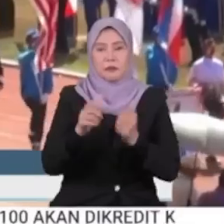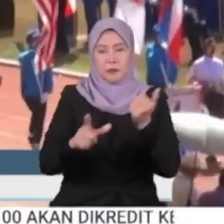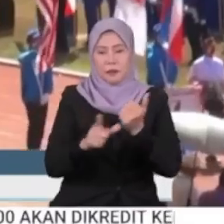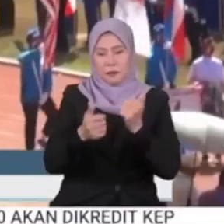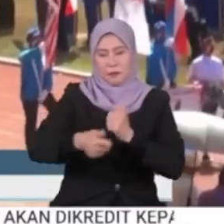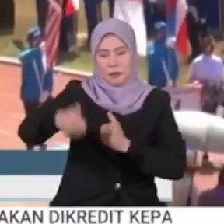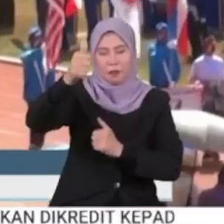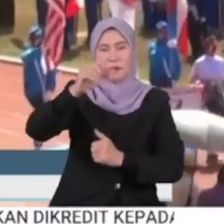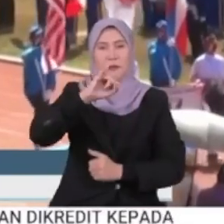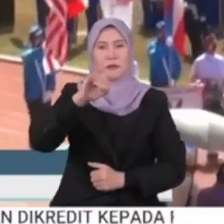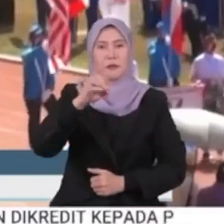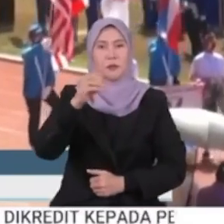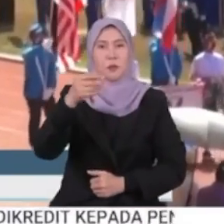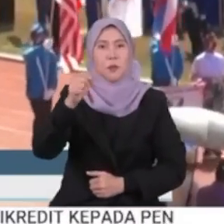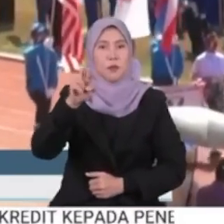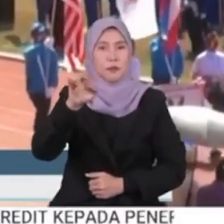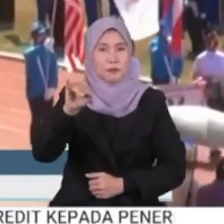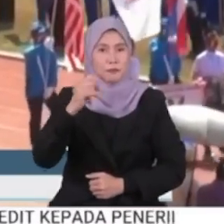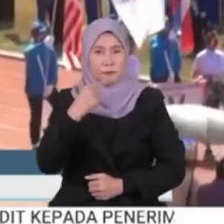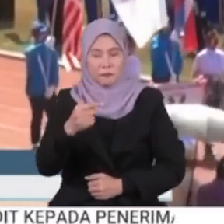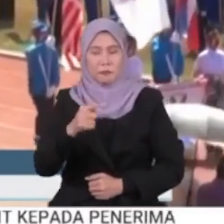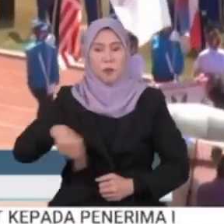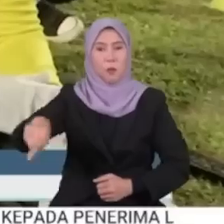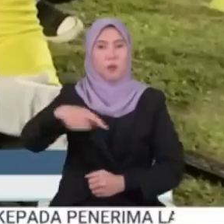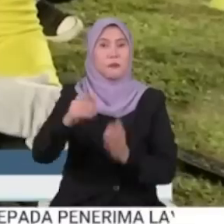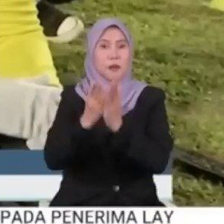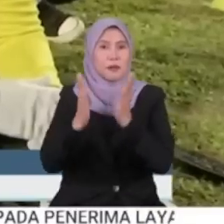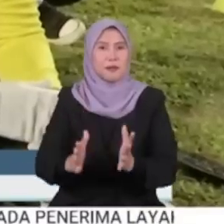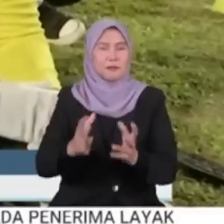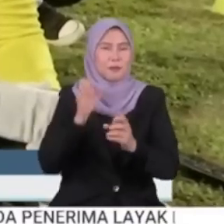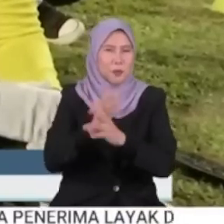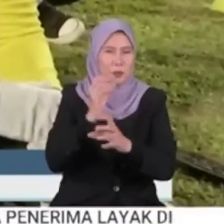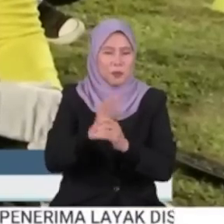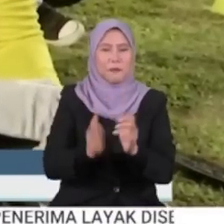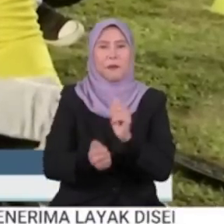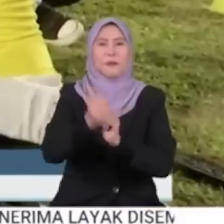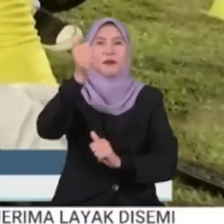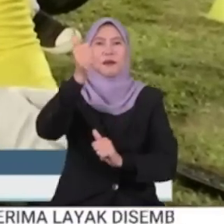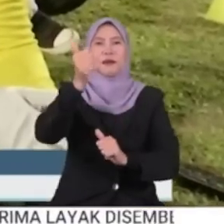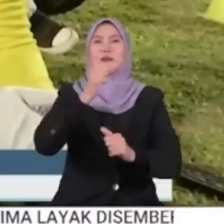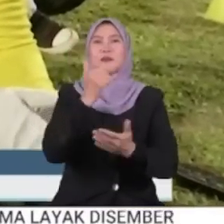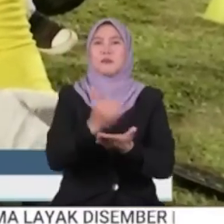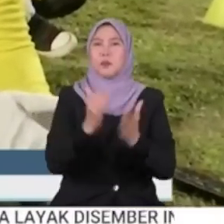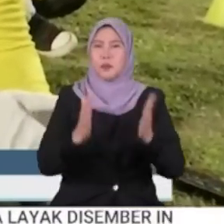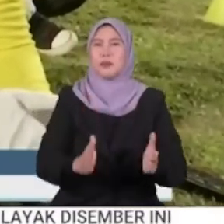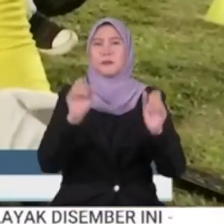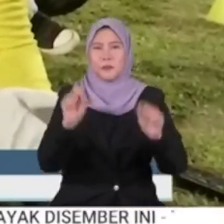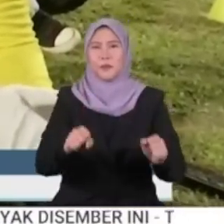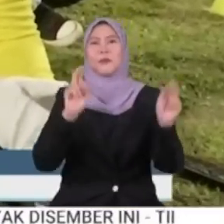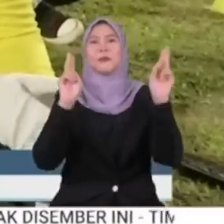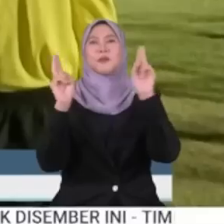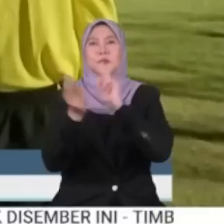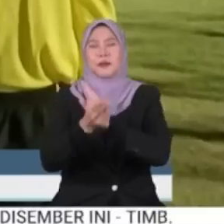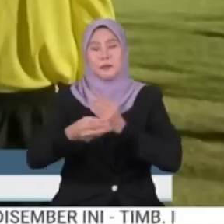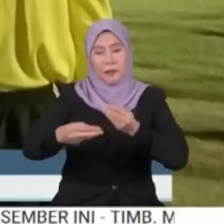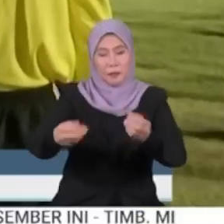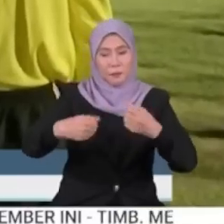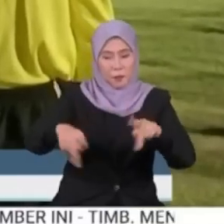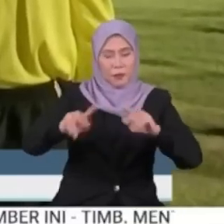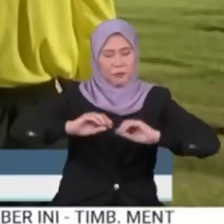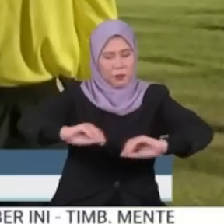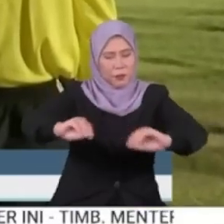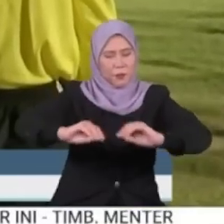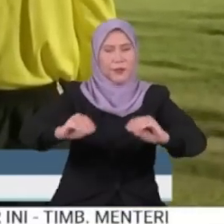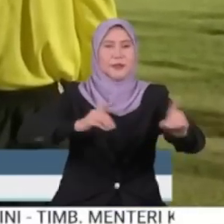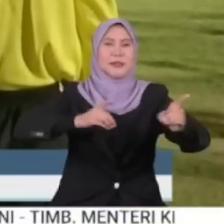pengarahnya Johari Chok Tang berkata, kesungguhan mereka untuk menang membuktikan para penghuni boleh berubah jika diberi peluang dan didikan